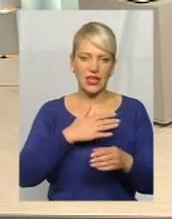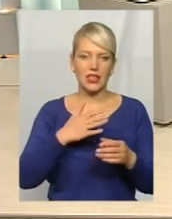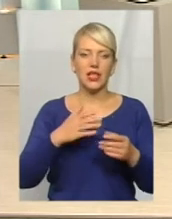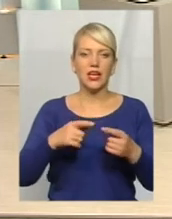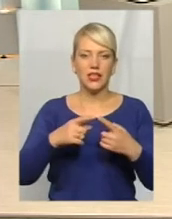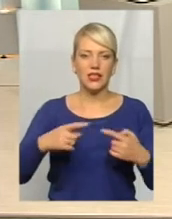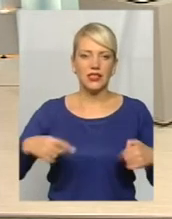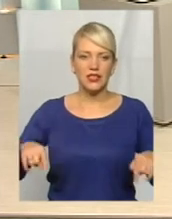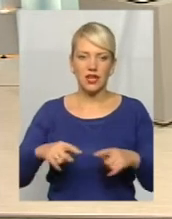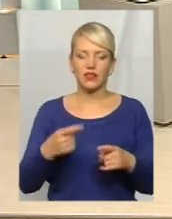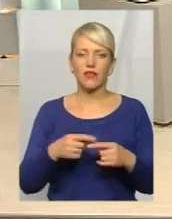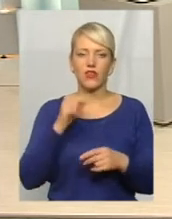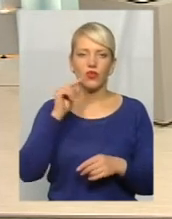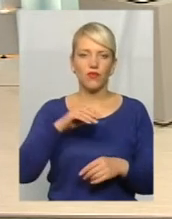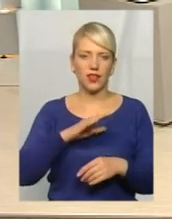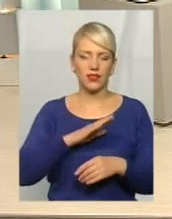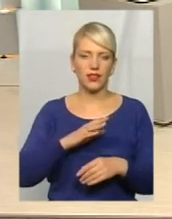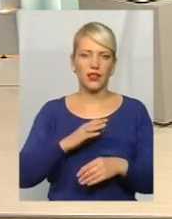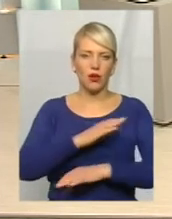мабуть, недисциплінованість мешканців, які